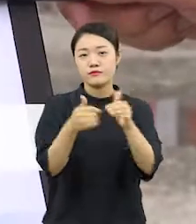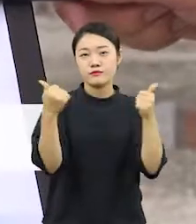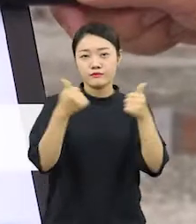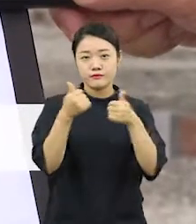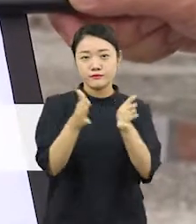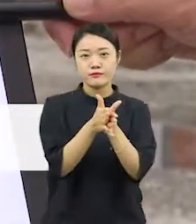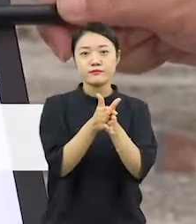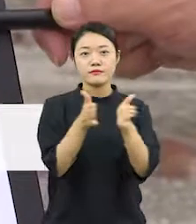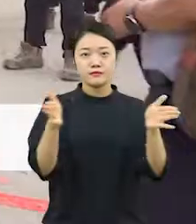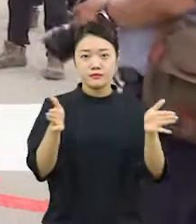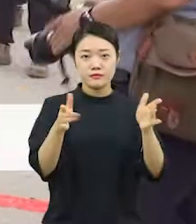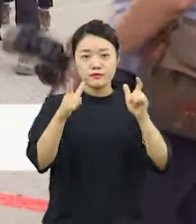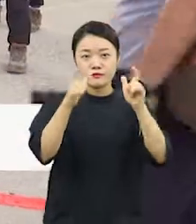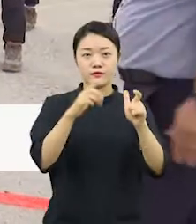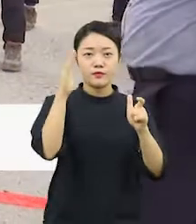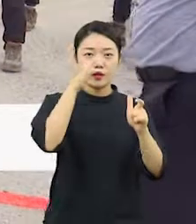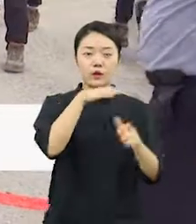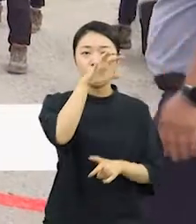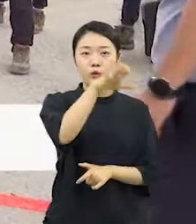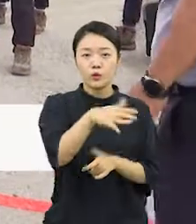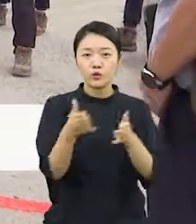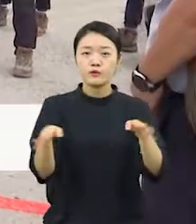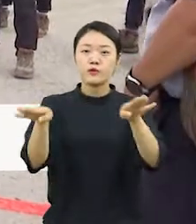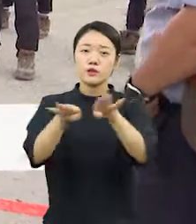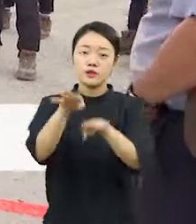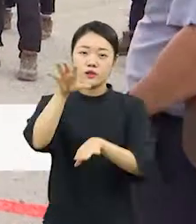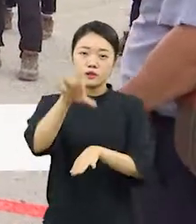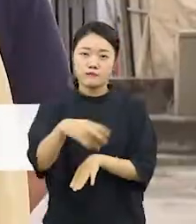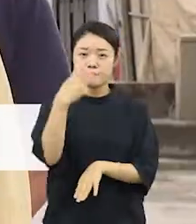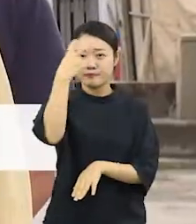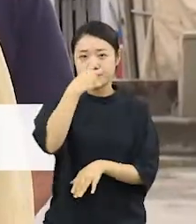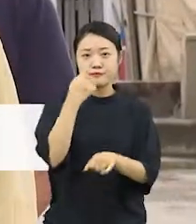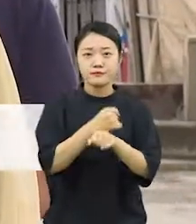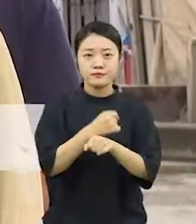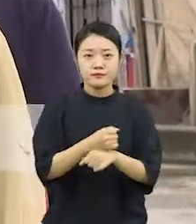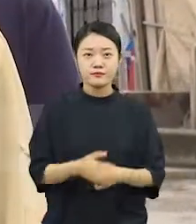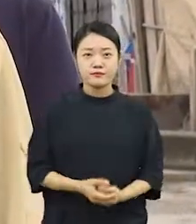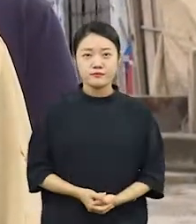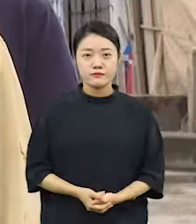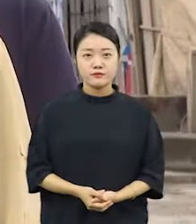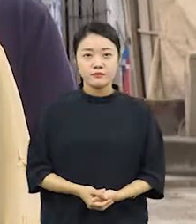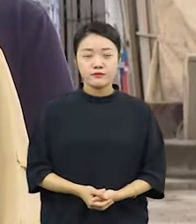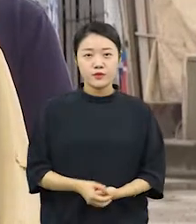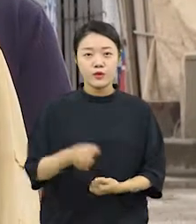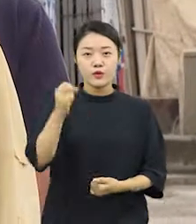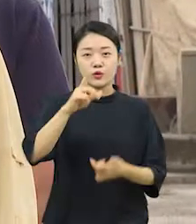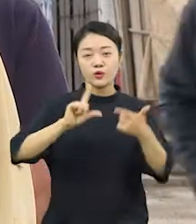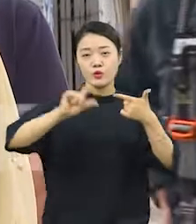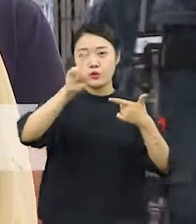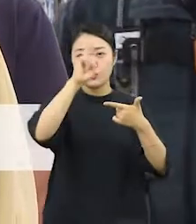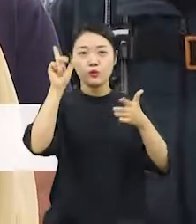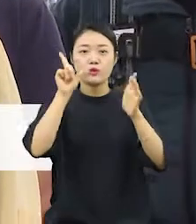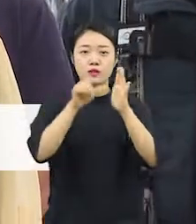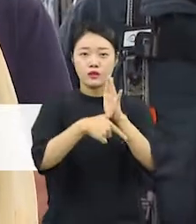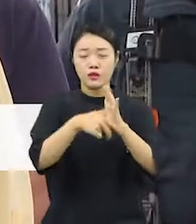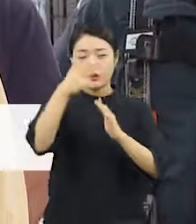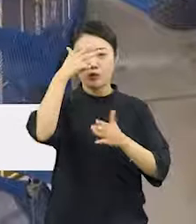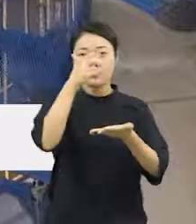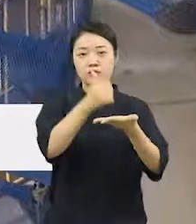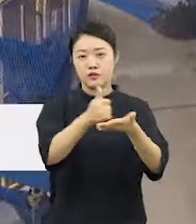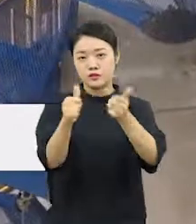회의를 실시해 관내 취약지역 및 취약시설 정비 상황을 점검했습니다. 더불어 6일 오후에는